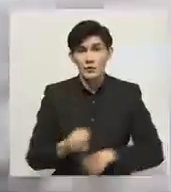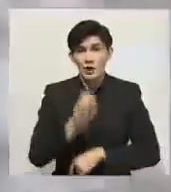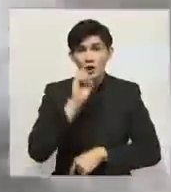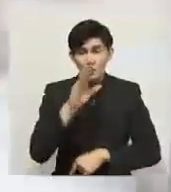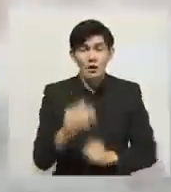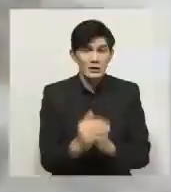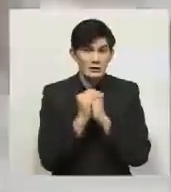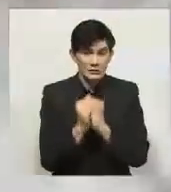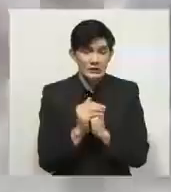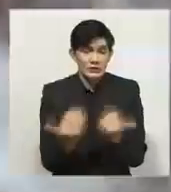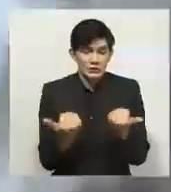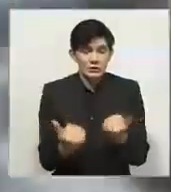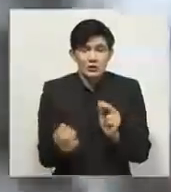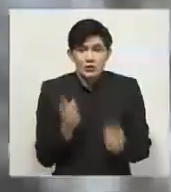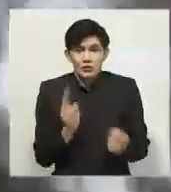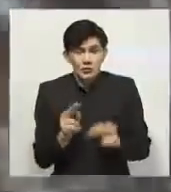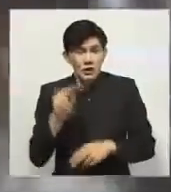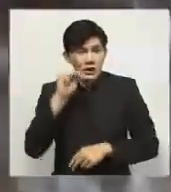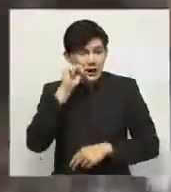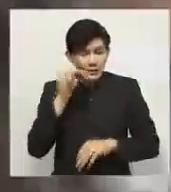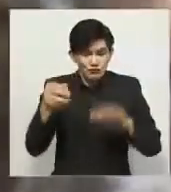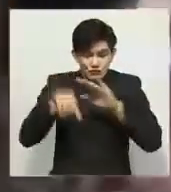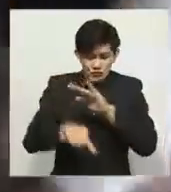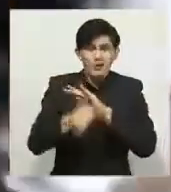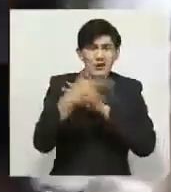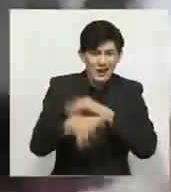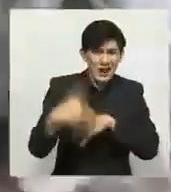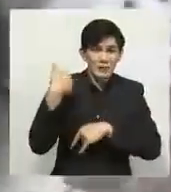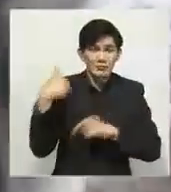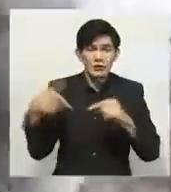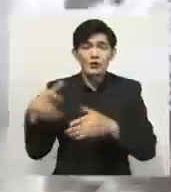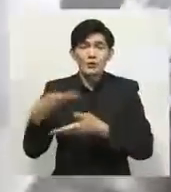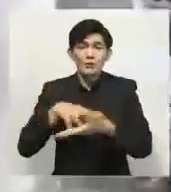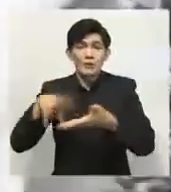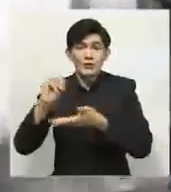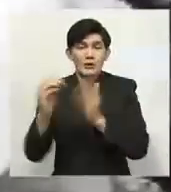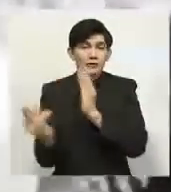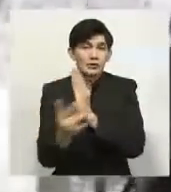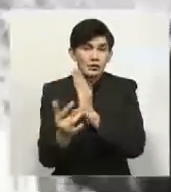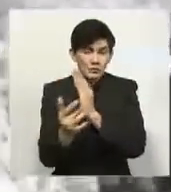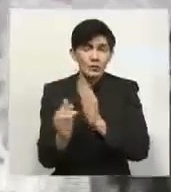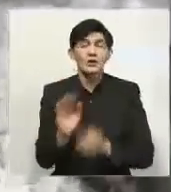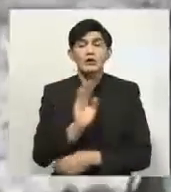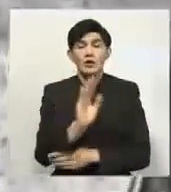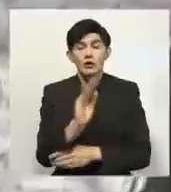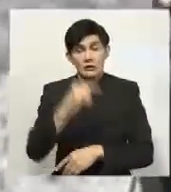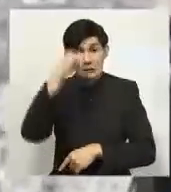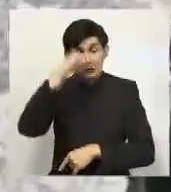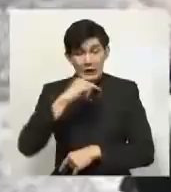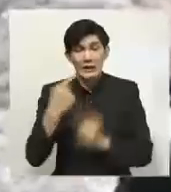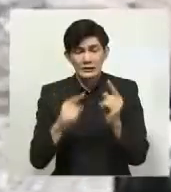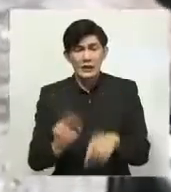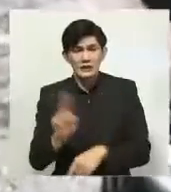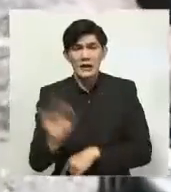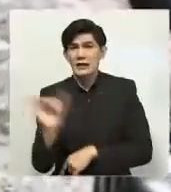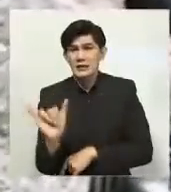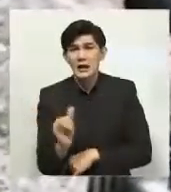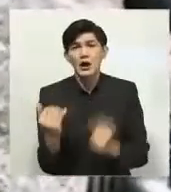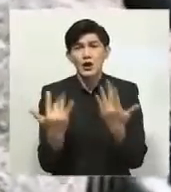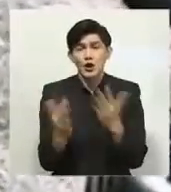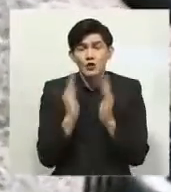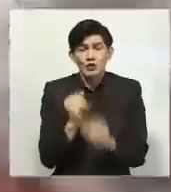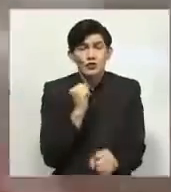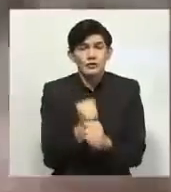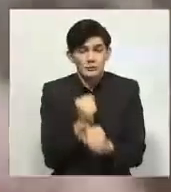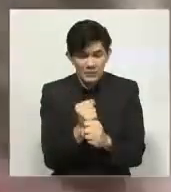ภัยจากจีนนะครับว่ามีหุ่นยนต์ดำน้ำลักษณะเดียวกันแล้วเป็นของมหาวิทยาลัยเทคโนโลยีพระนครเหนือนะครับแต่ก็ยังไม่ได้ใช้เพราะต้องให้หน่วย